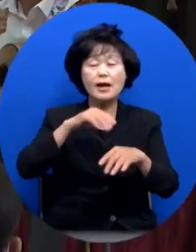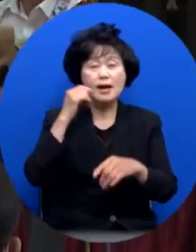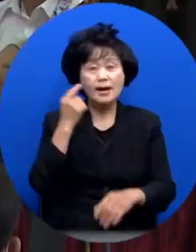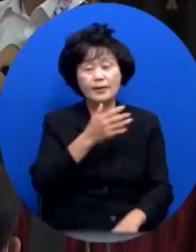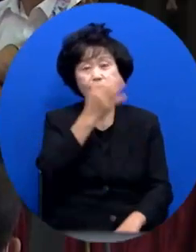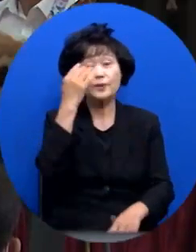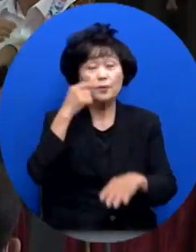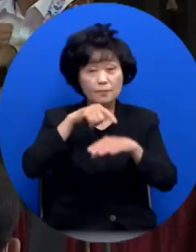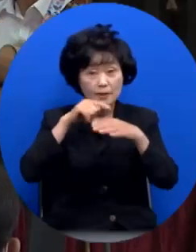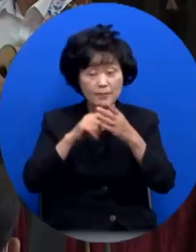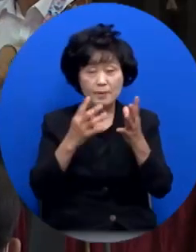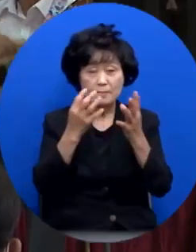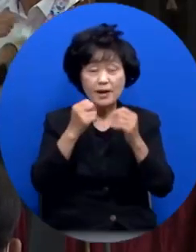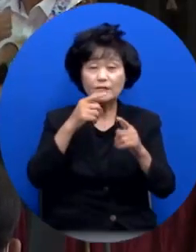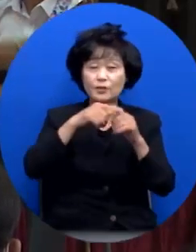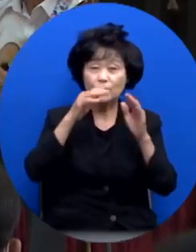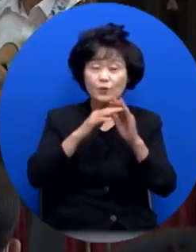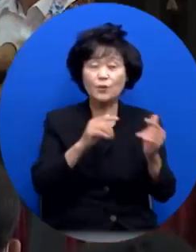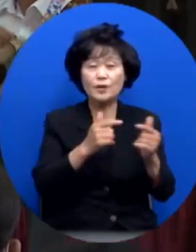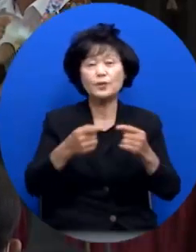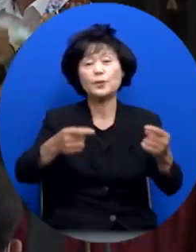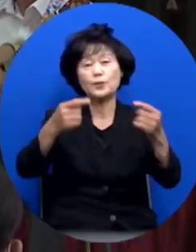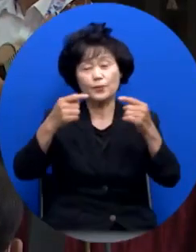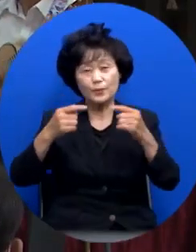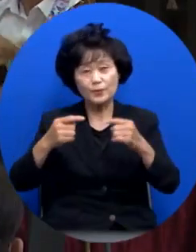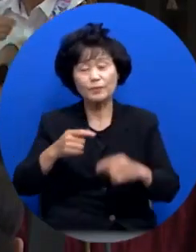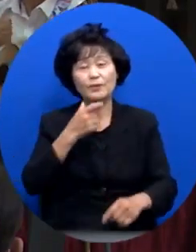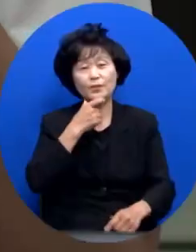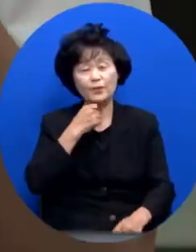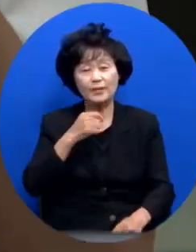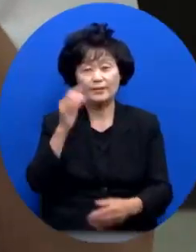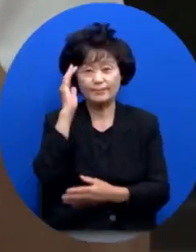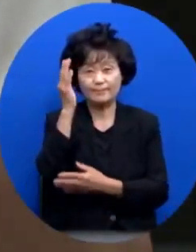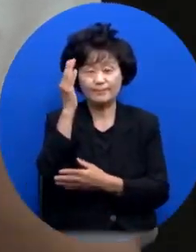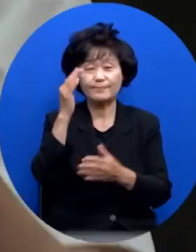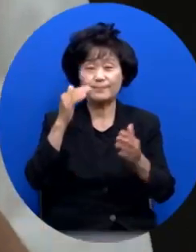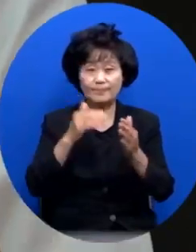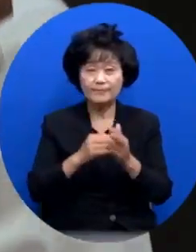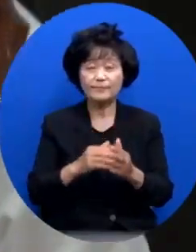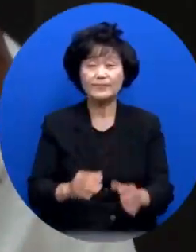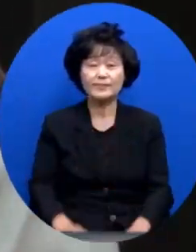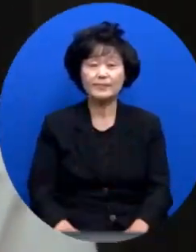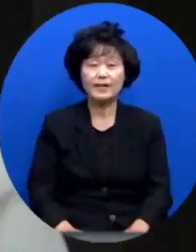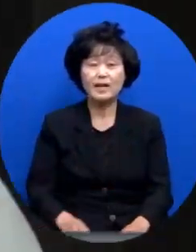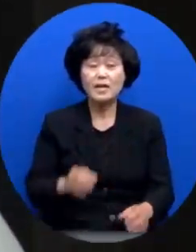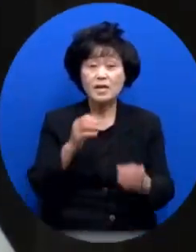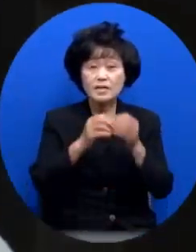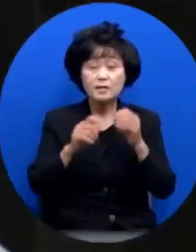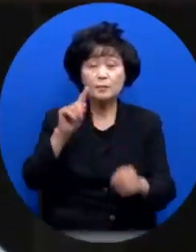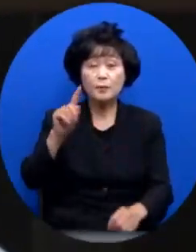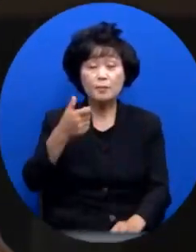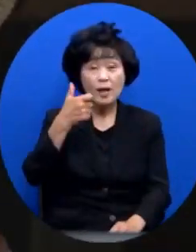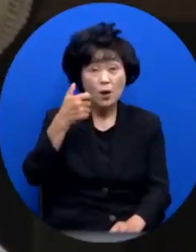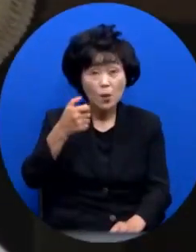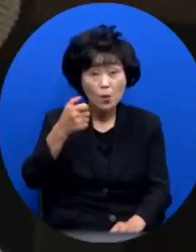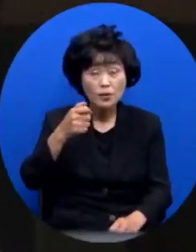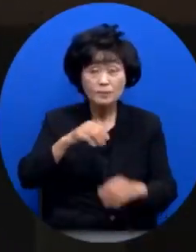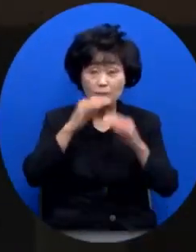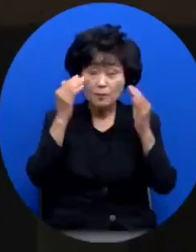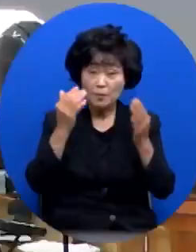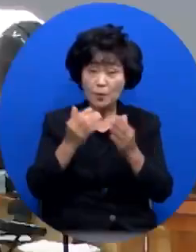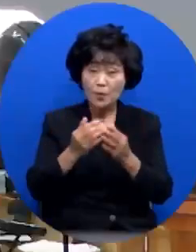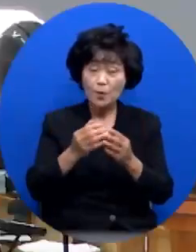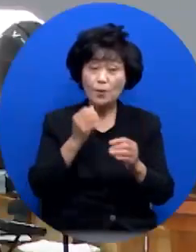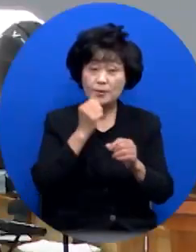차량 제 많은 교회가 동참하길 바란다 고 전했습니다 칼빈 의 감독하에 시편 150편 전체를 기 초록 작곡된